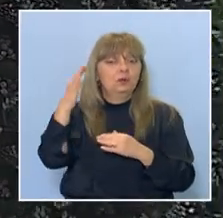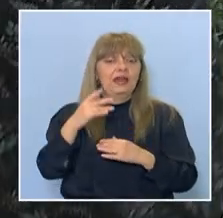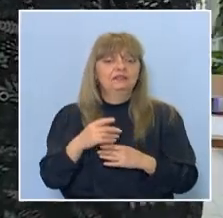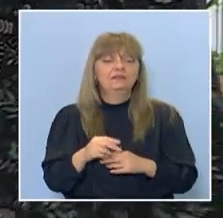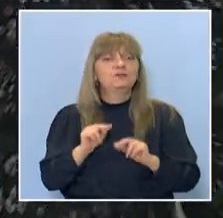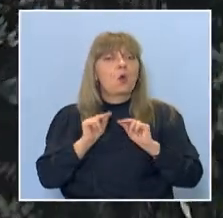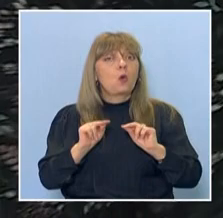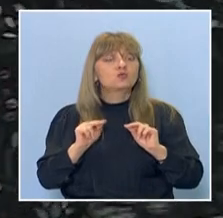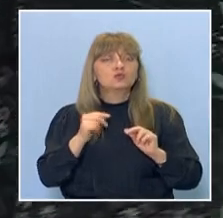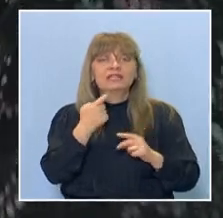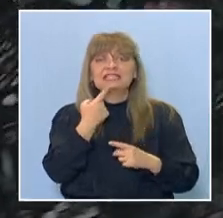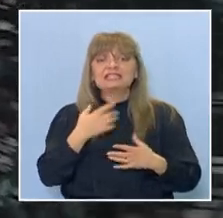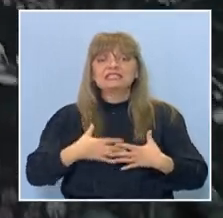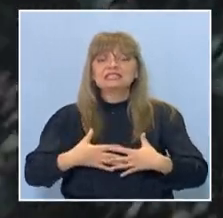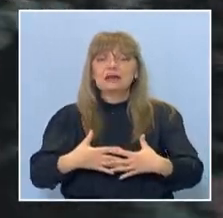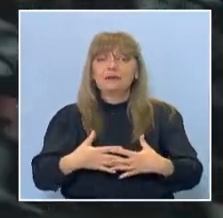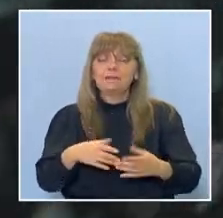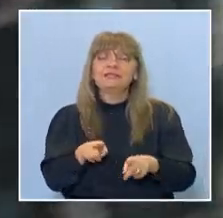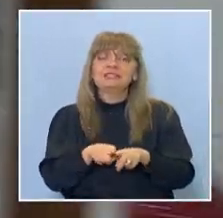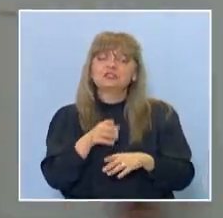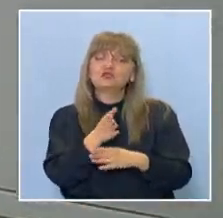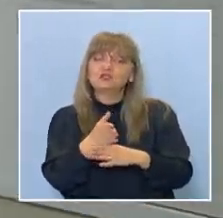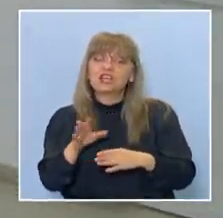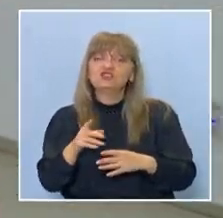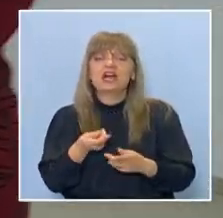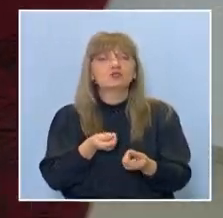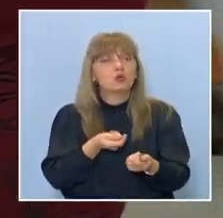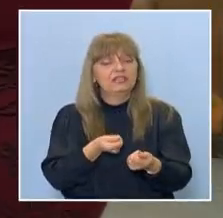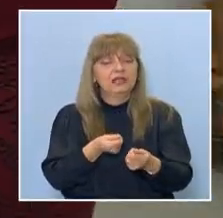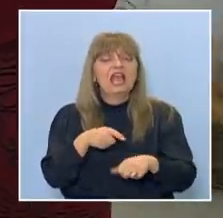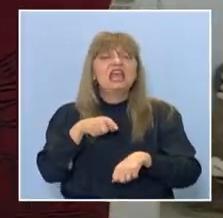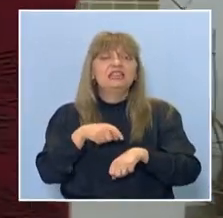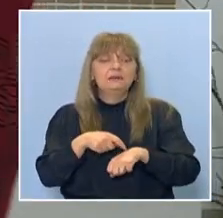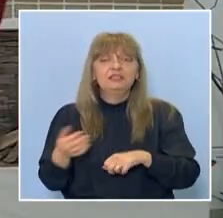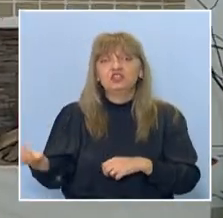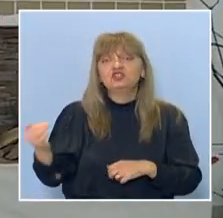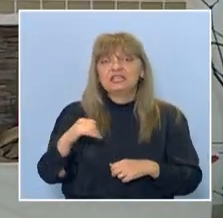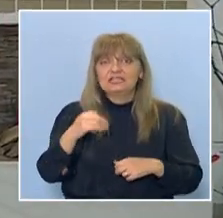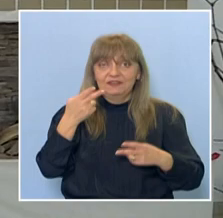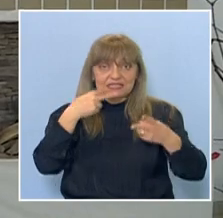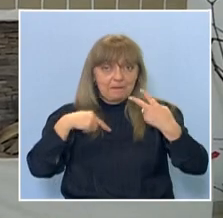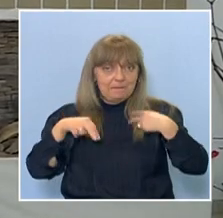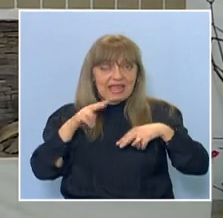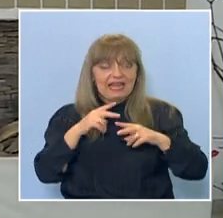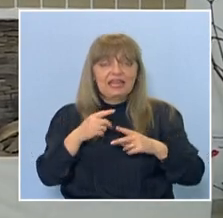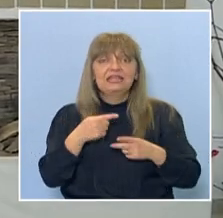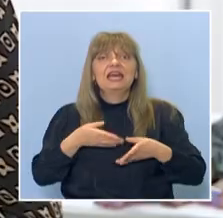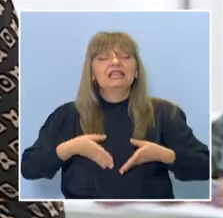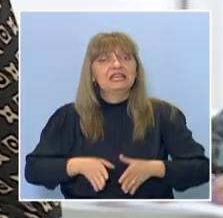за бременни също са част от грижата в центъра. Димитричка идва за преглед за раждане на второто си